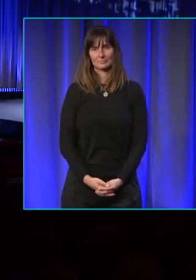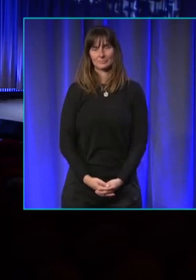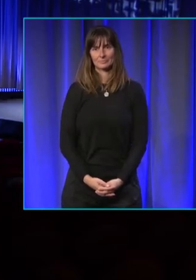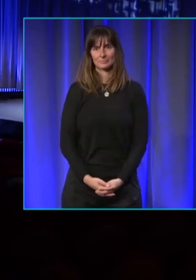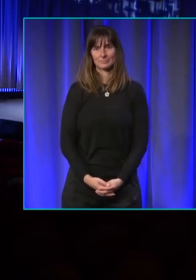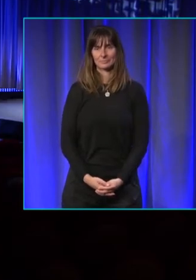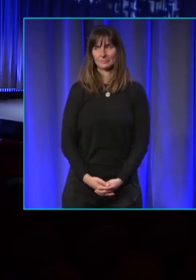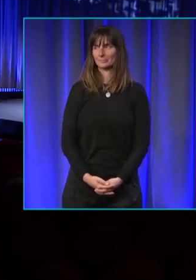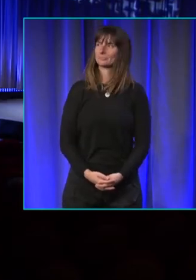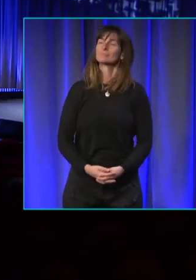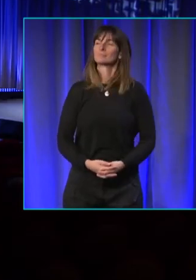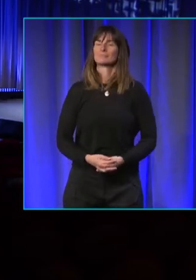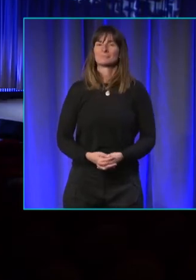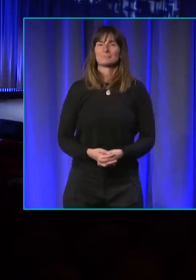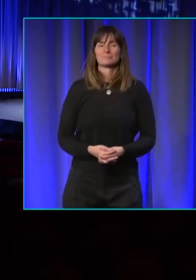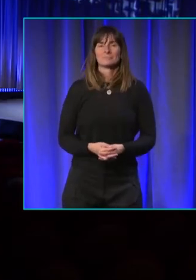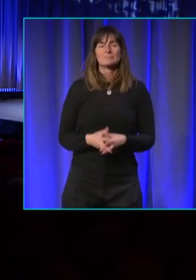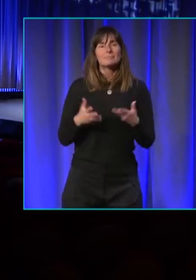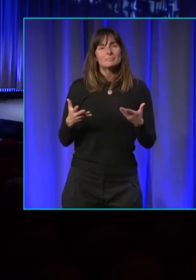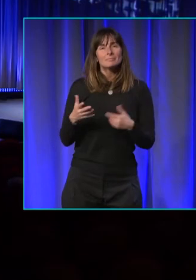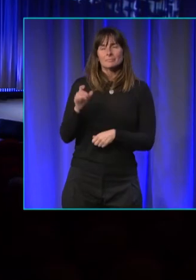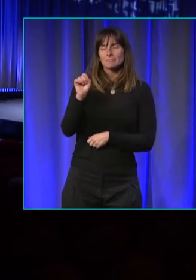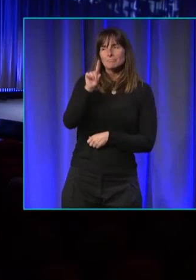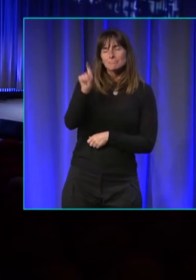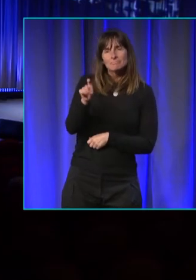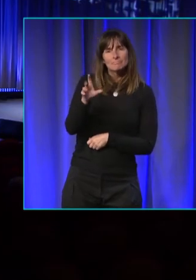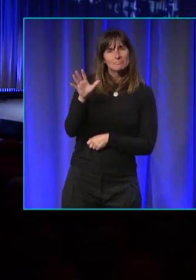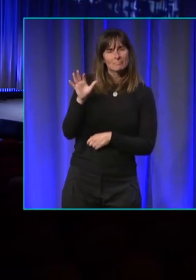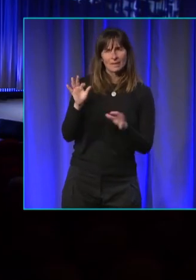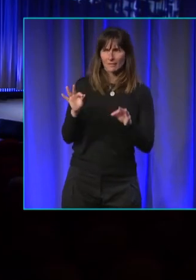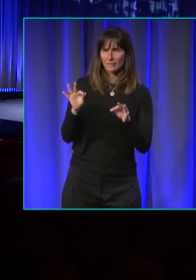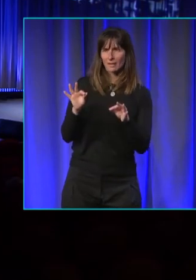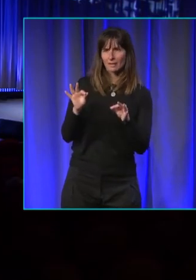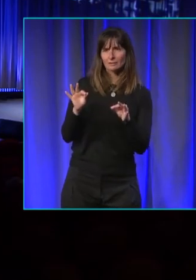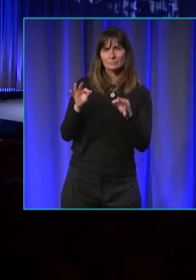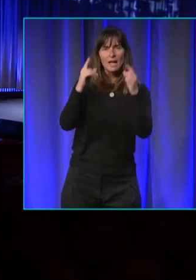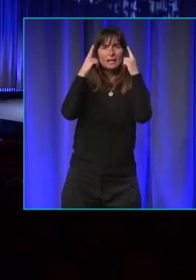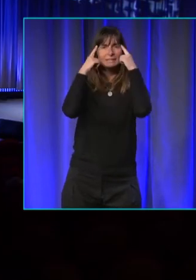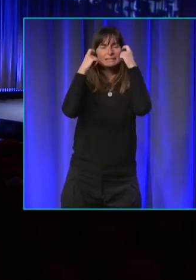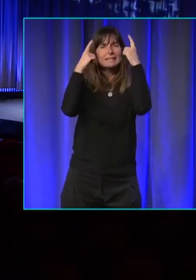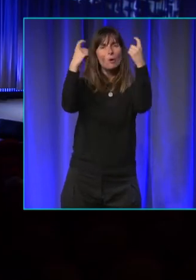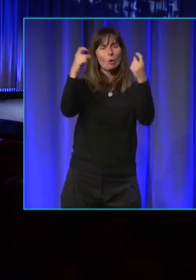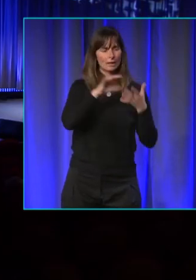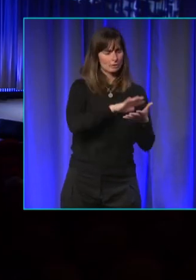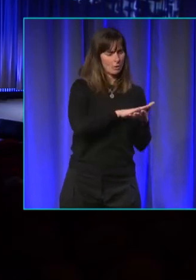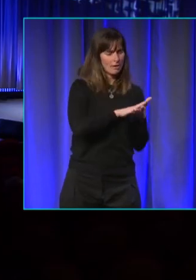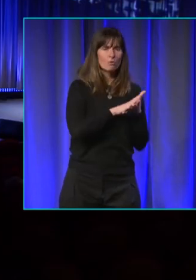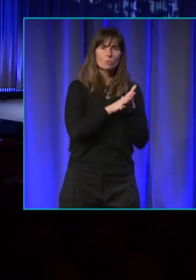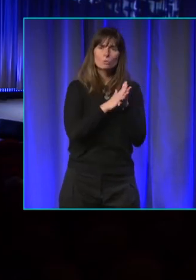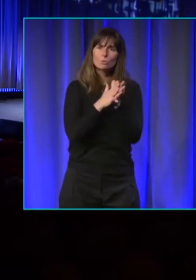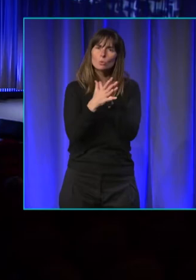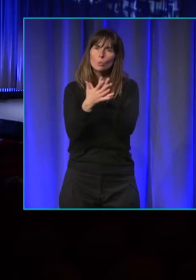Je voulais savoir est-ce qu'il y a eu des études du point de vue de la théorie de l'évolution, de